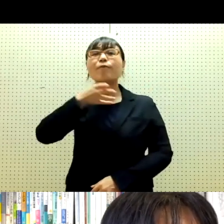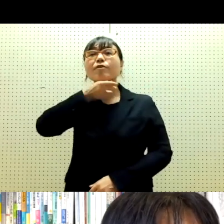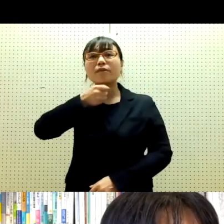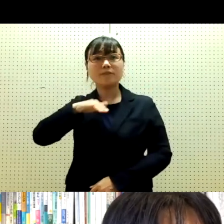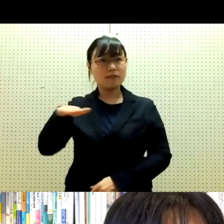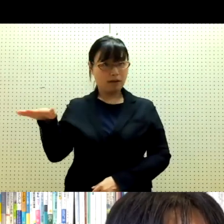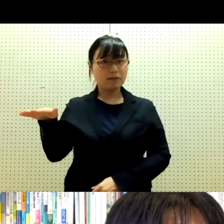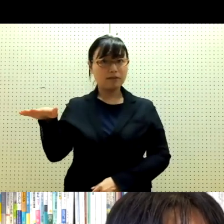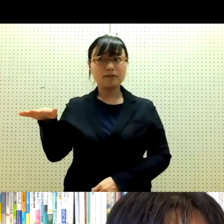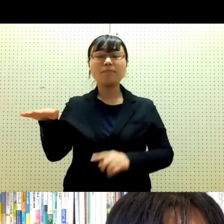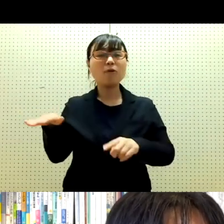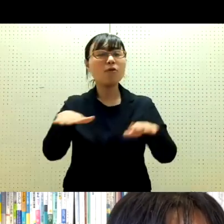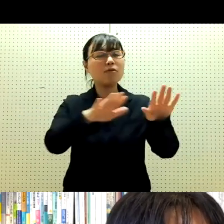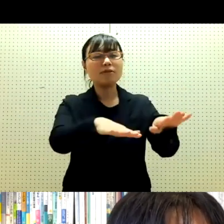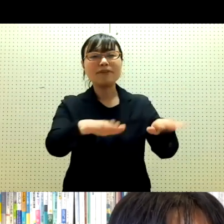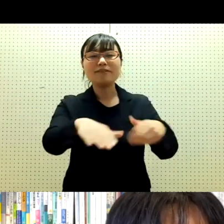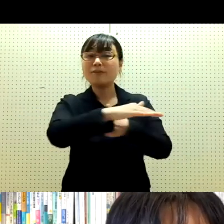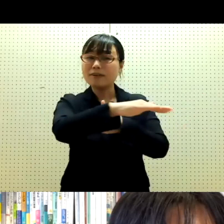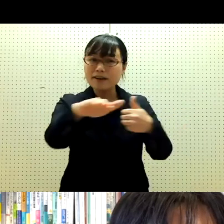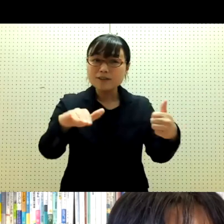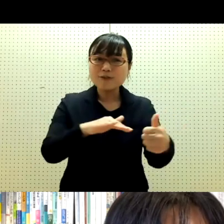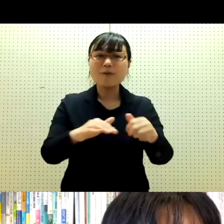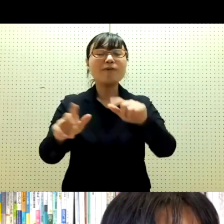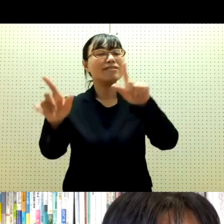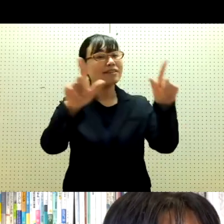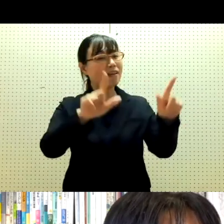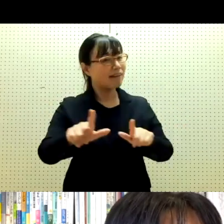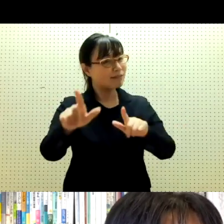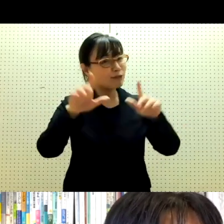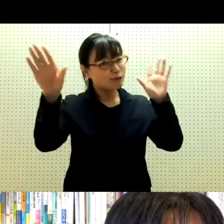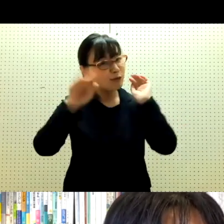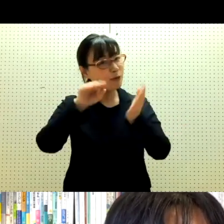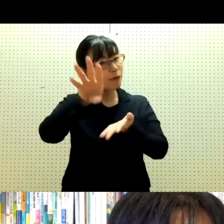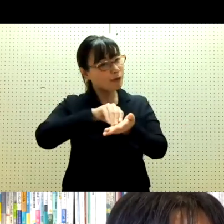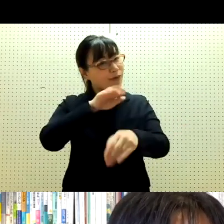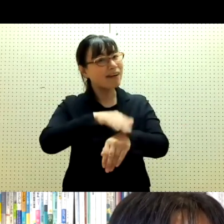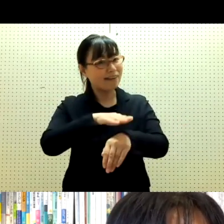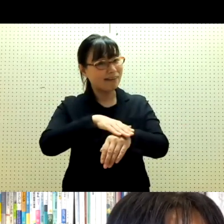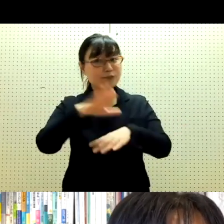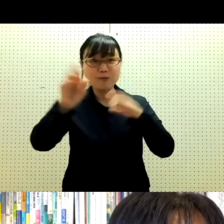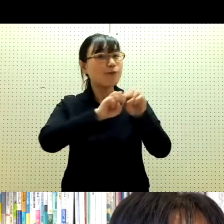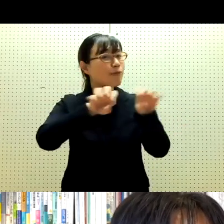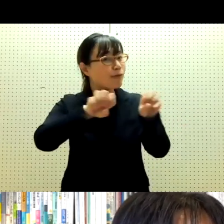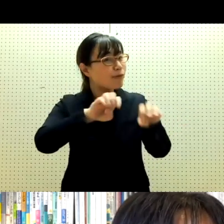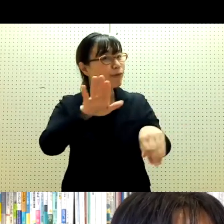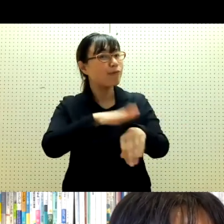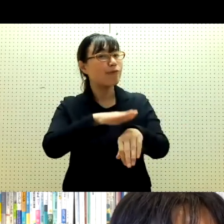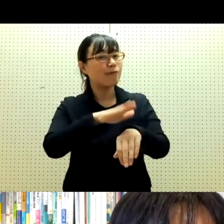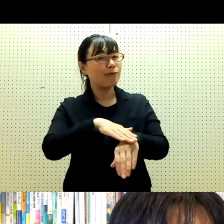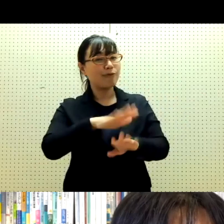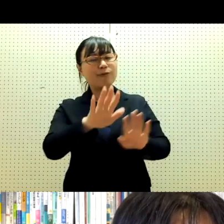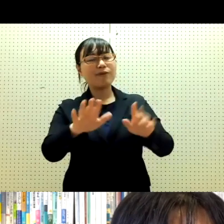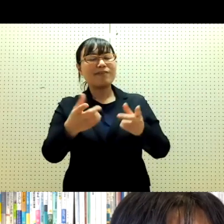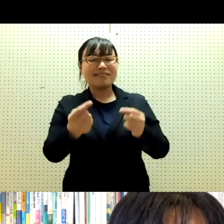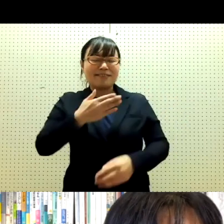う環境でどのような生活をして、どのような情報を得ているのか、あるいは発しようとしているのかっていうのをきちんと分かってあげなくち